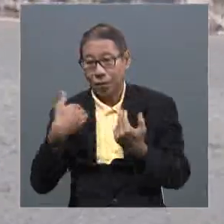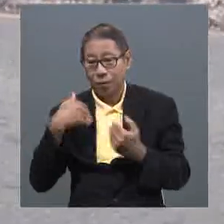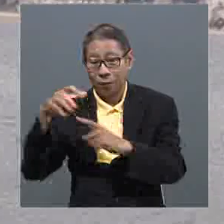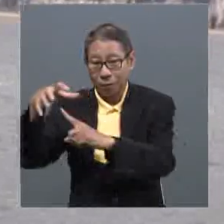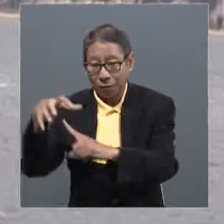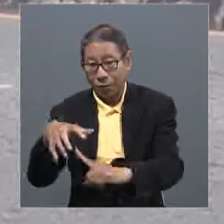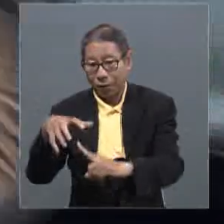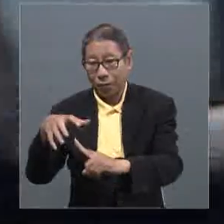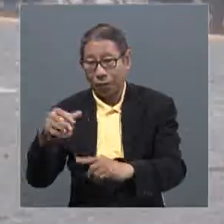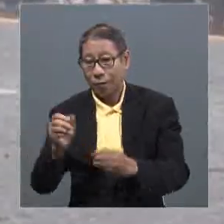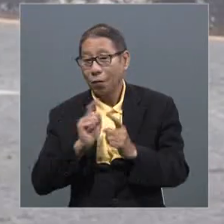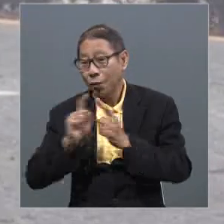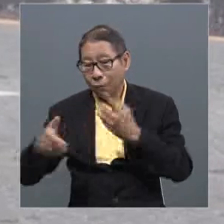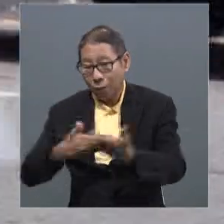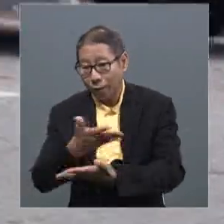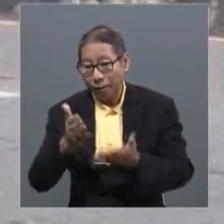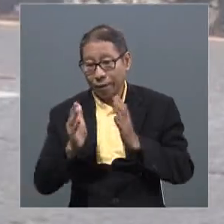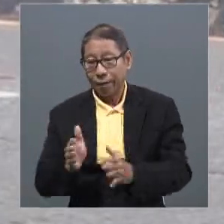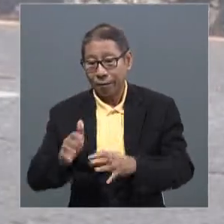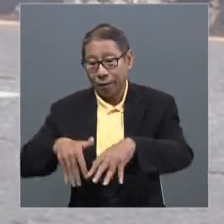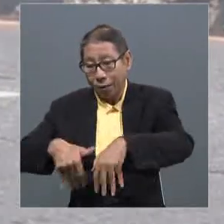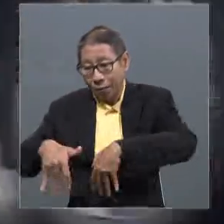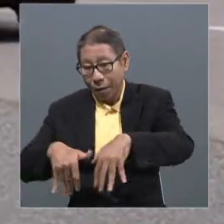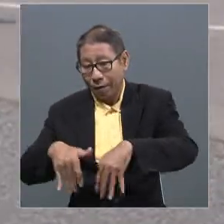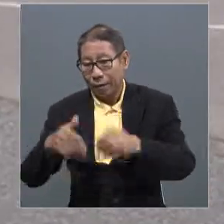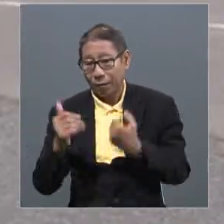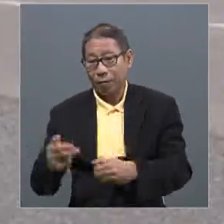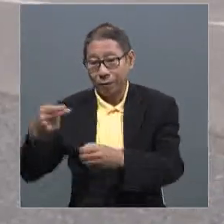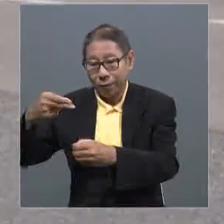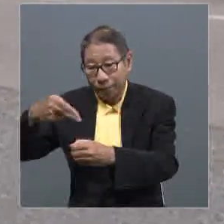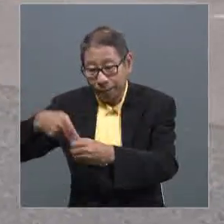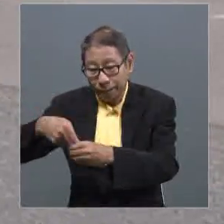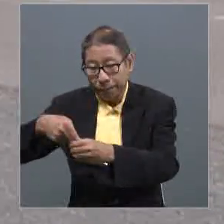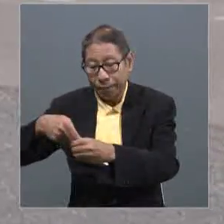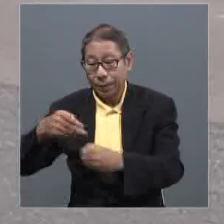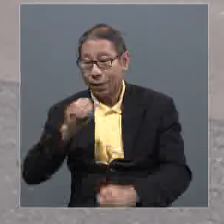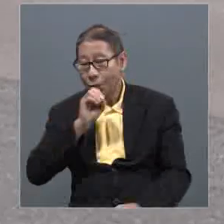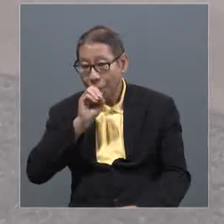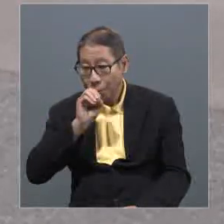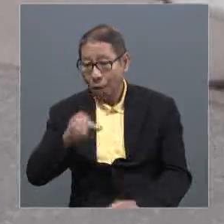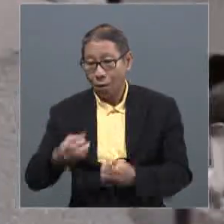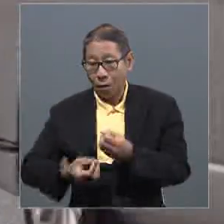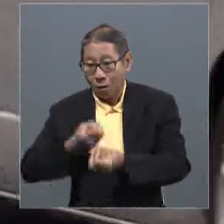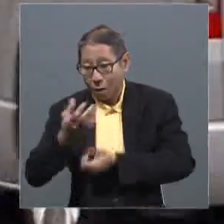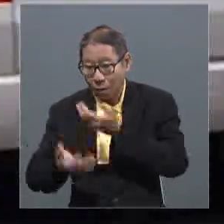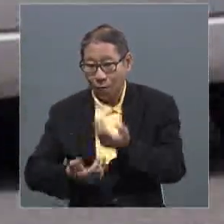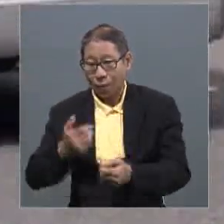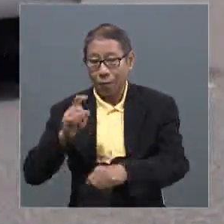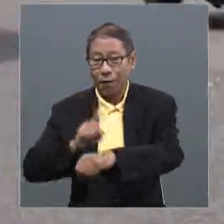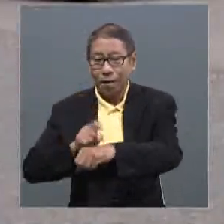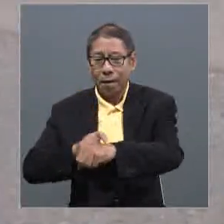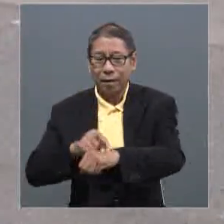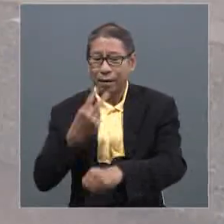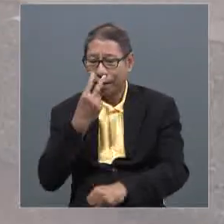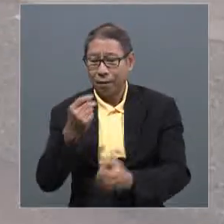ฮะก็ไปพูดคุยกับผู้เห็นเหตุการณ์พนักงานในปั๊มเติมน้ำมันครับได้บอกทีมข่าวว่าตอนเกิดเหตุเนี่ยเห็น